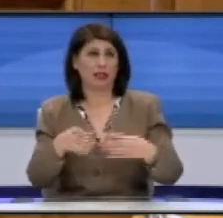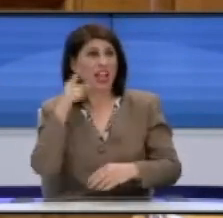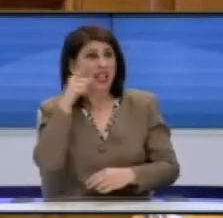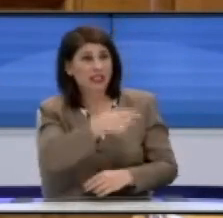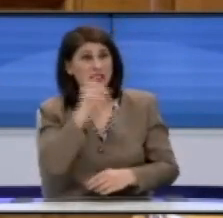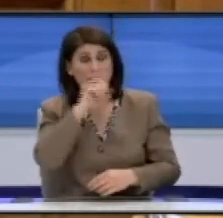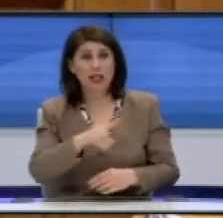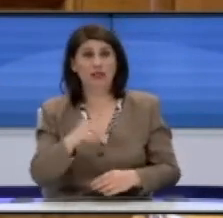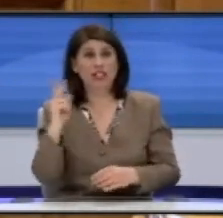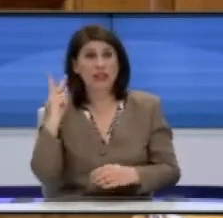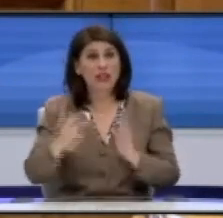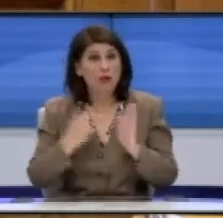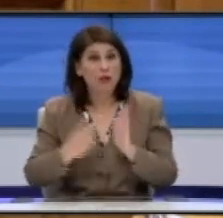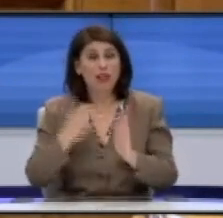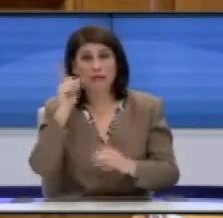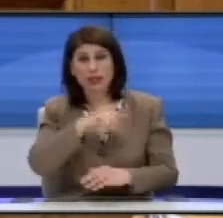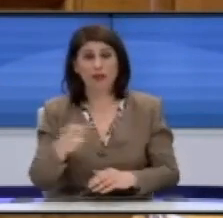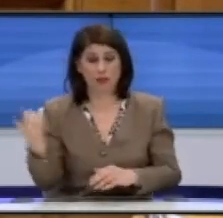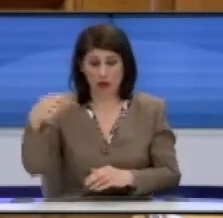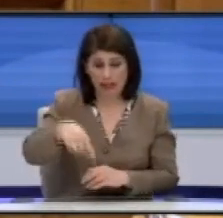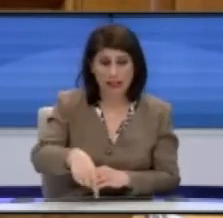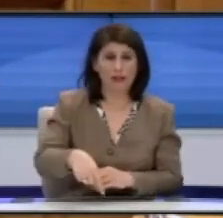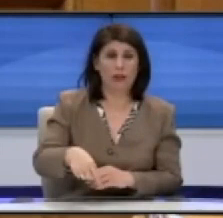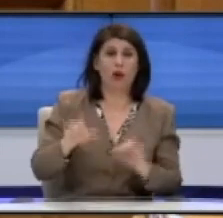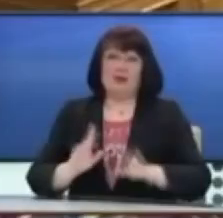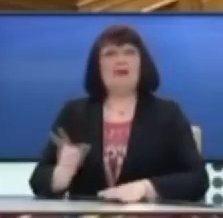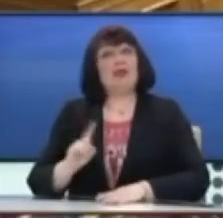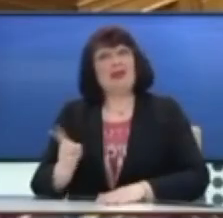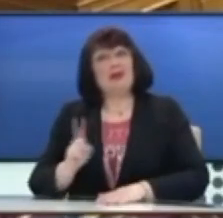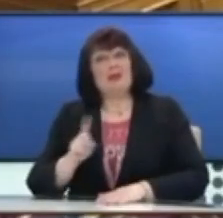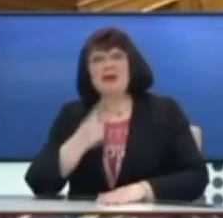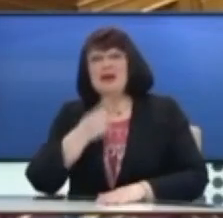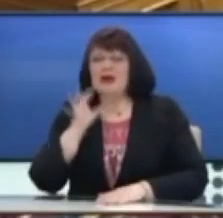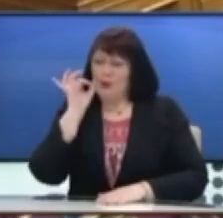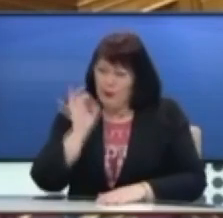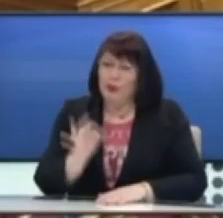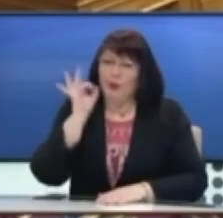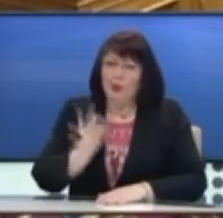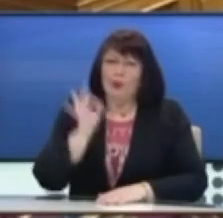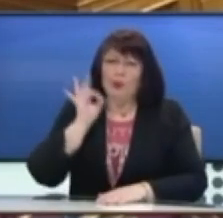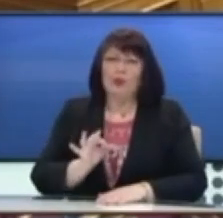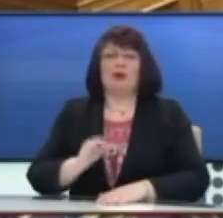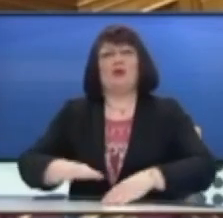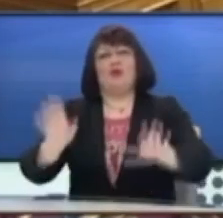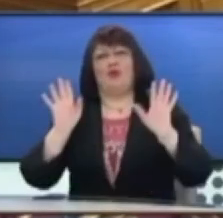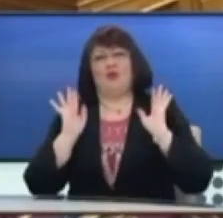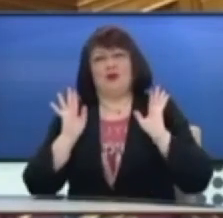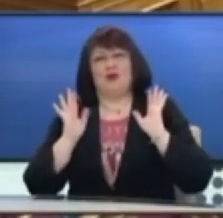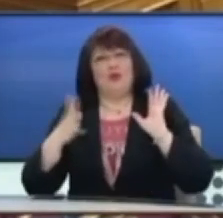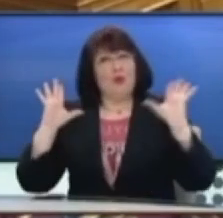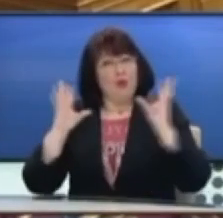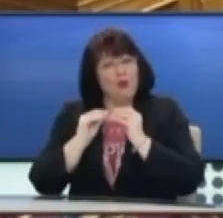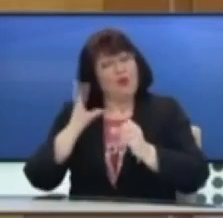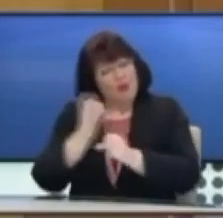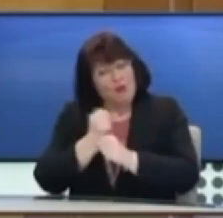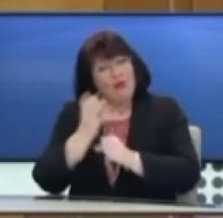να απευθύνεται στους παρόχους, αφού ούτως ή άλλως ενημερώνεται για τα βουλεύματα που δίνουν το πράσινο φως για την παρακολούθηση